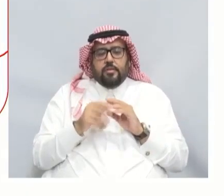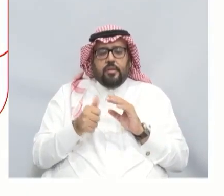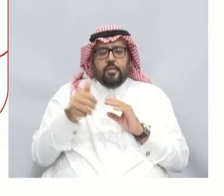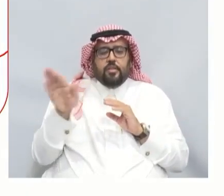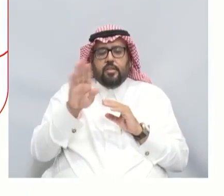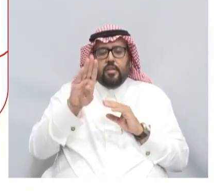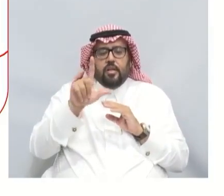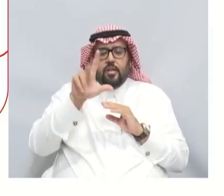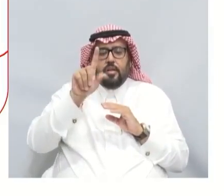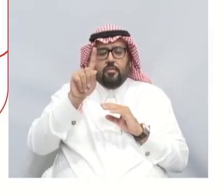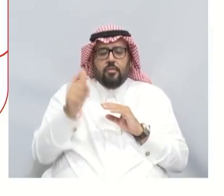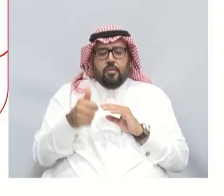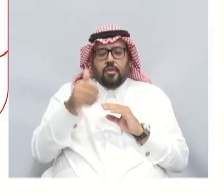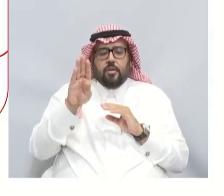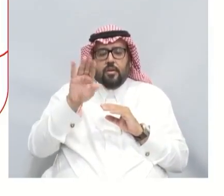اليوم بإذن الله.